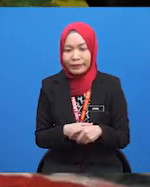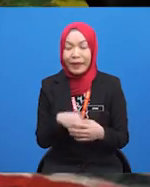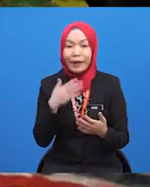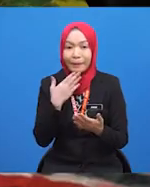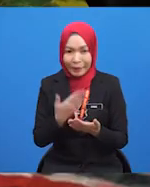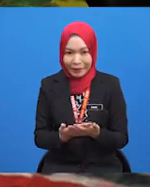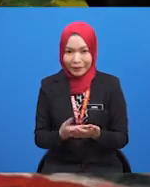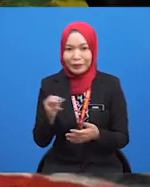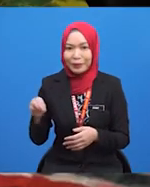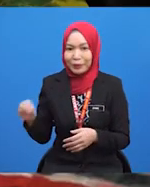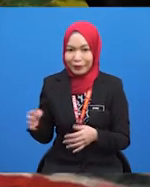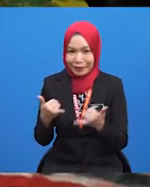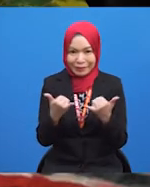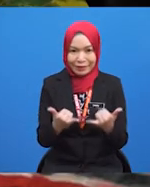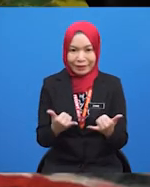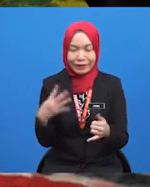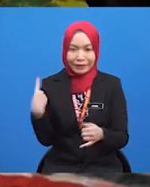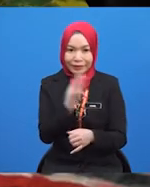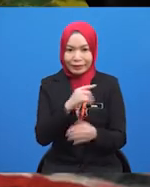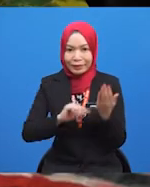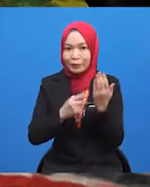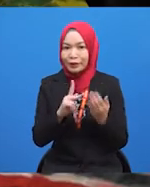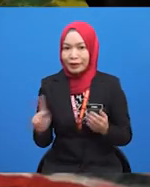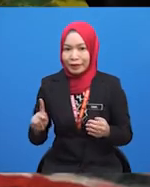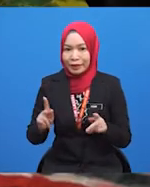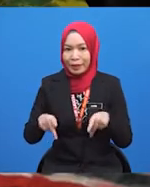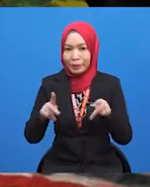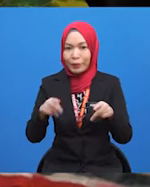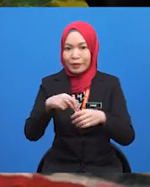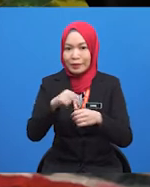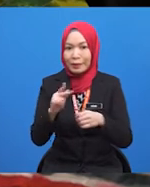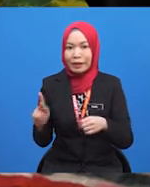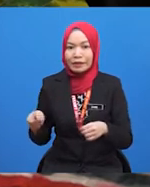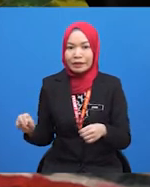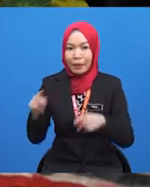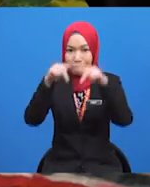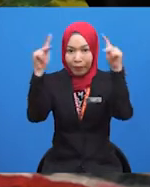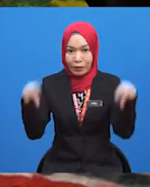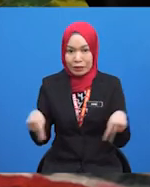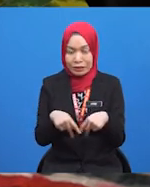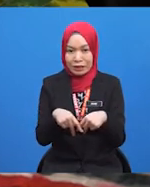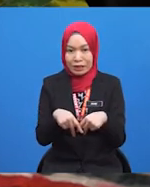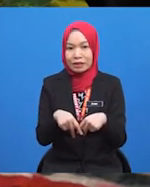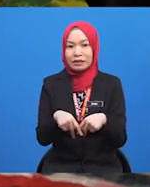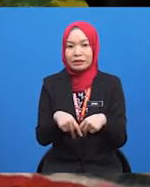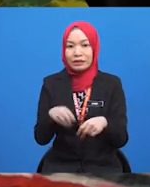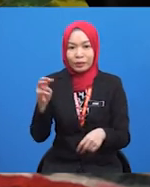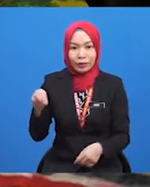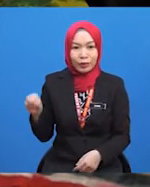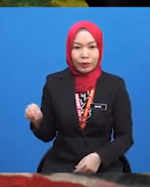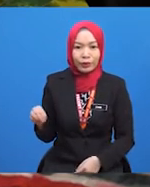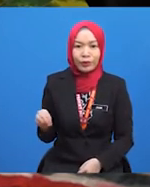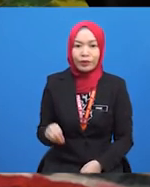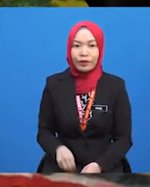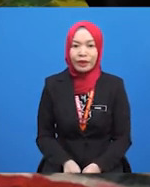Baiklah murid-murid, sekarang kita mulakan proses penghasilan poster. Sebelum itu, murid-murid